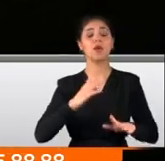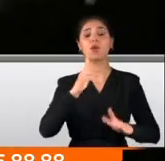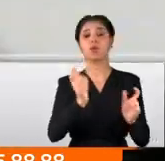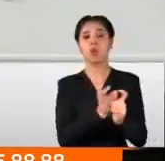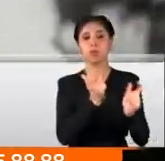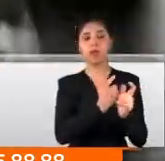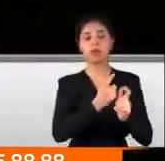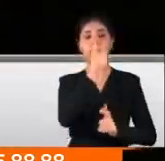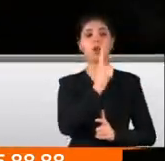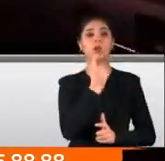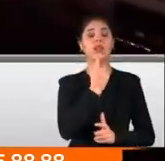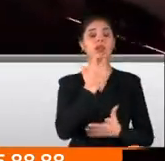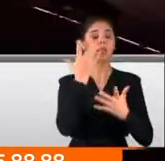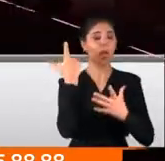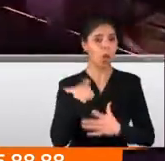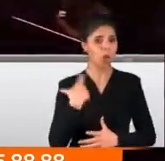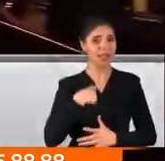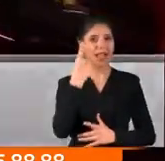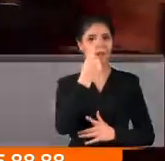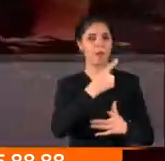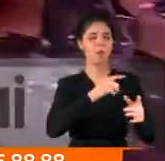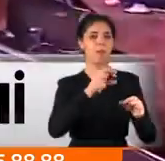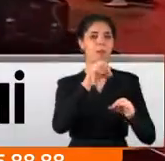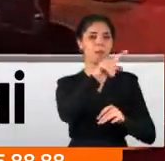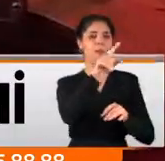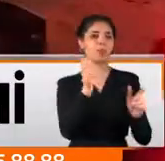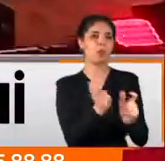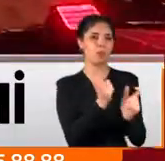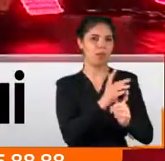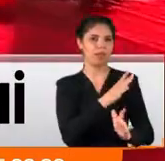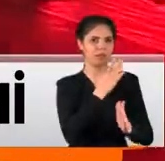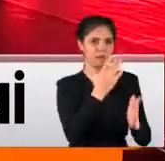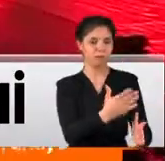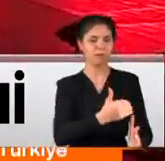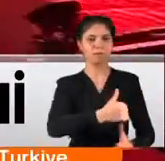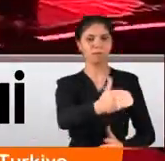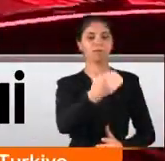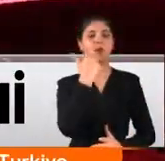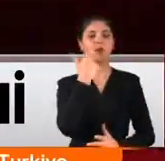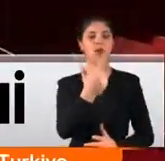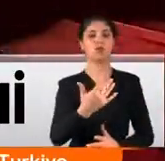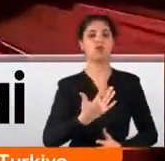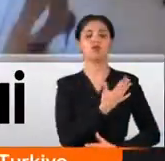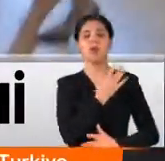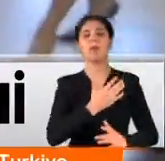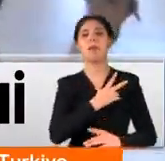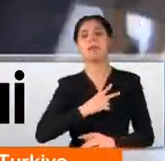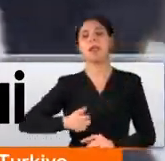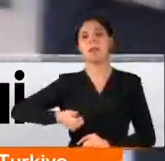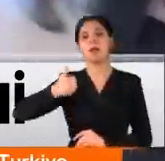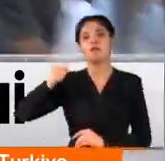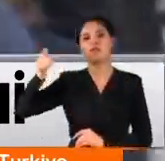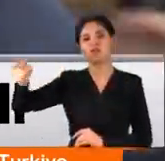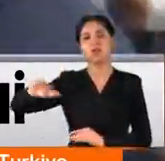kongre hazırlığındaydı. 17 Şubat günü İzmir'de toplanacak kongre öncesinde CHP'li Belediye Başkanı Tunç Soyer alternatif